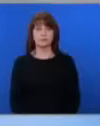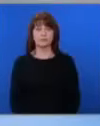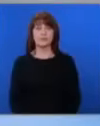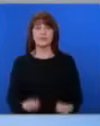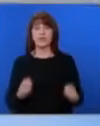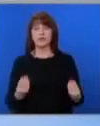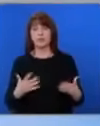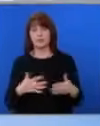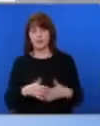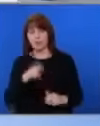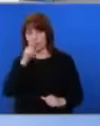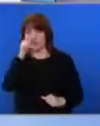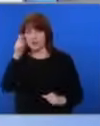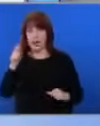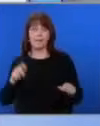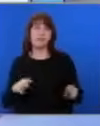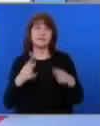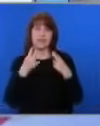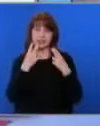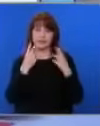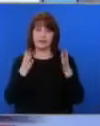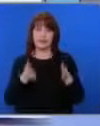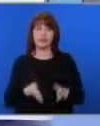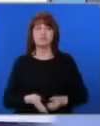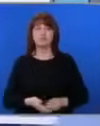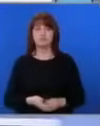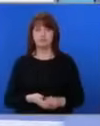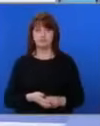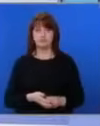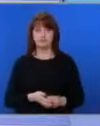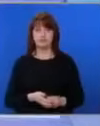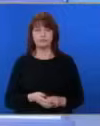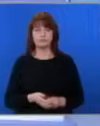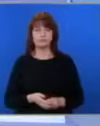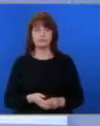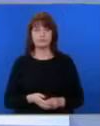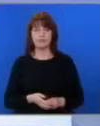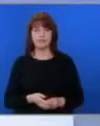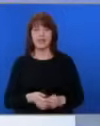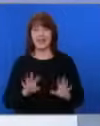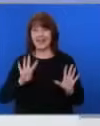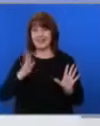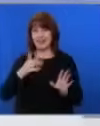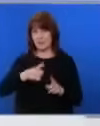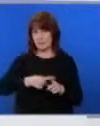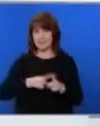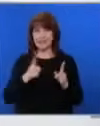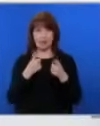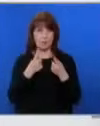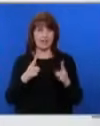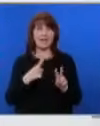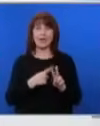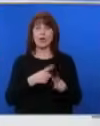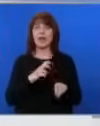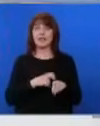Започва централната емисия по света и у нас. Аз съм Аделина Радева. Добър вечер. Аз съм Даниел Чипев. Здравейте. В деветия месец на управлението